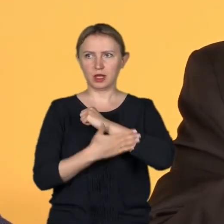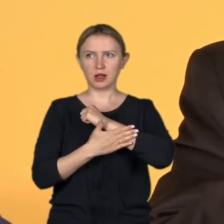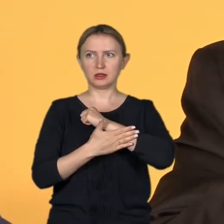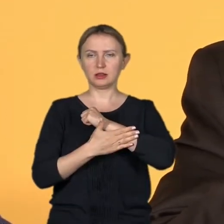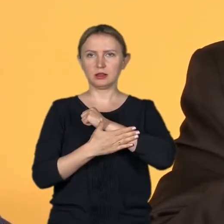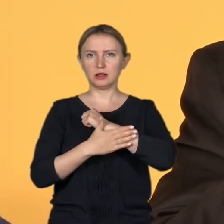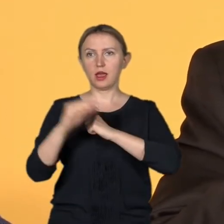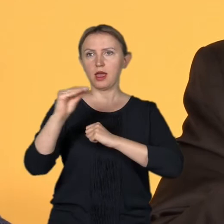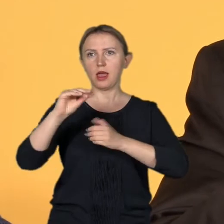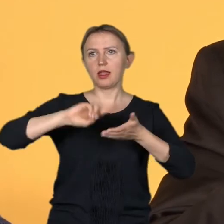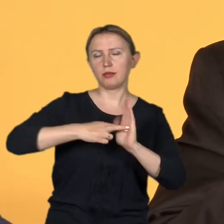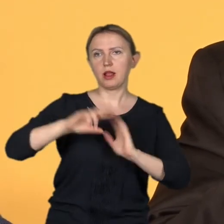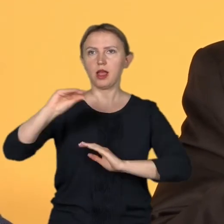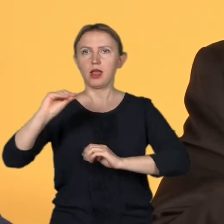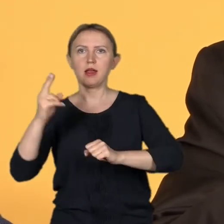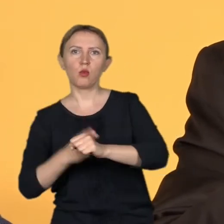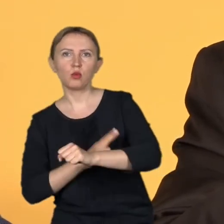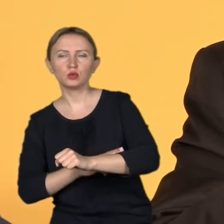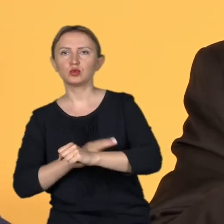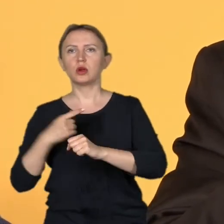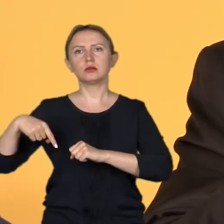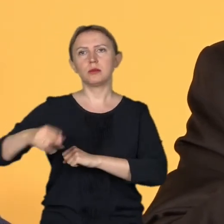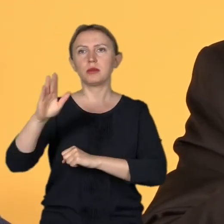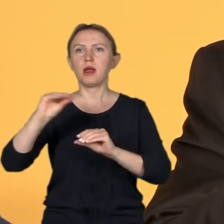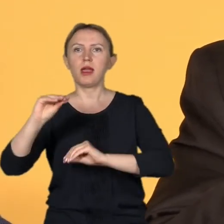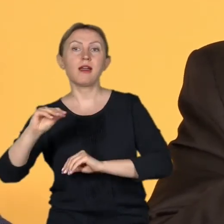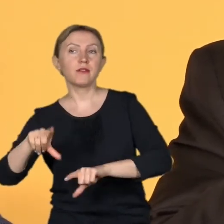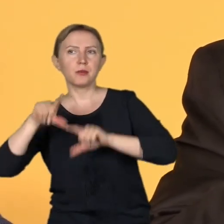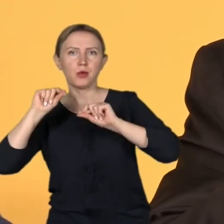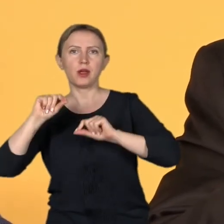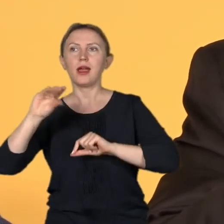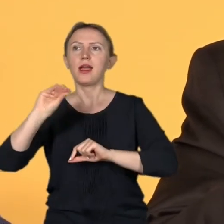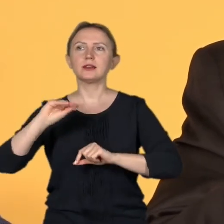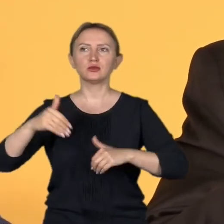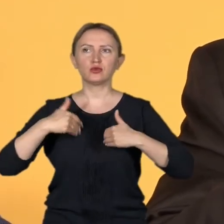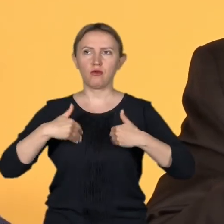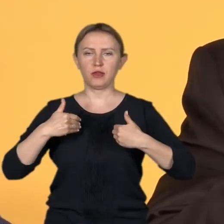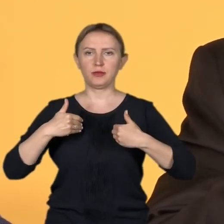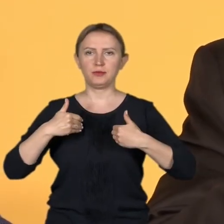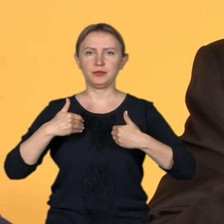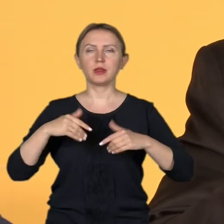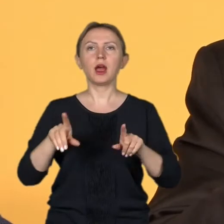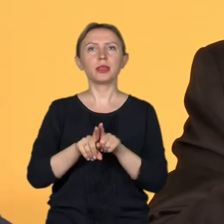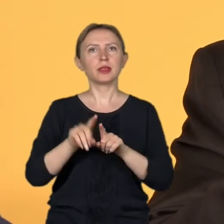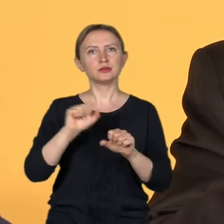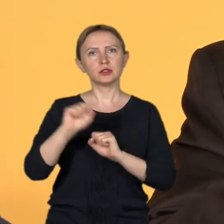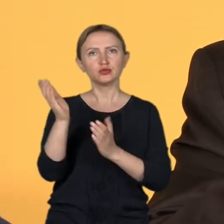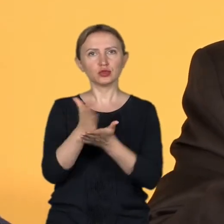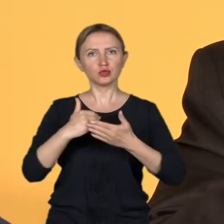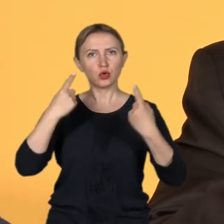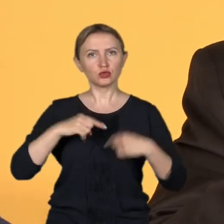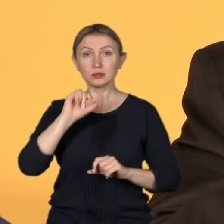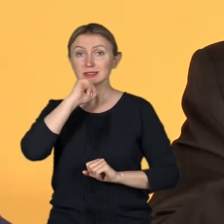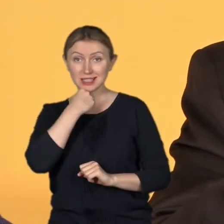Mówimy o e-administracji, o e-urzędzie, niedługo będą e-wybory, e-zdrowie i tak dalej, a jest pewna część